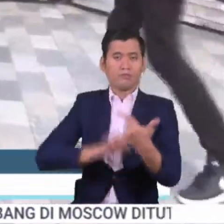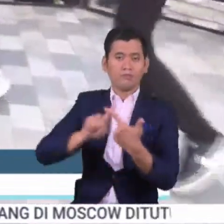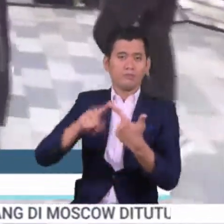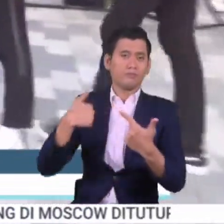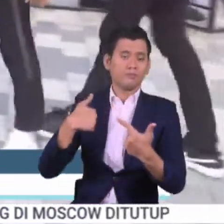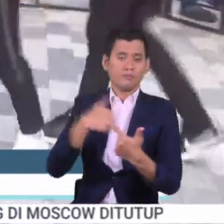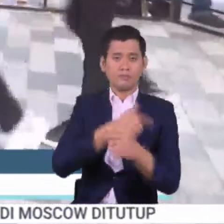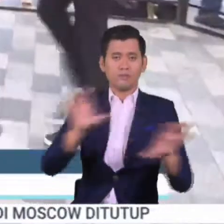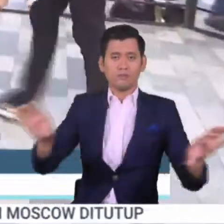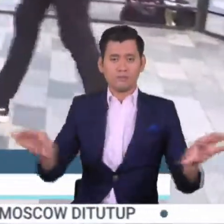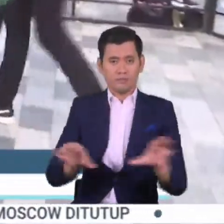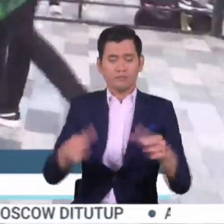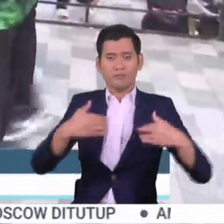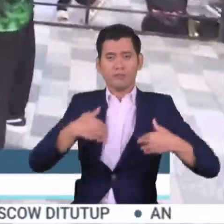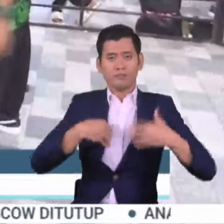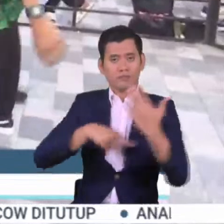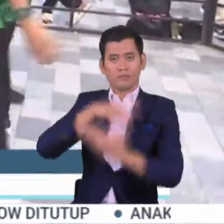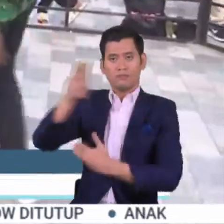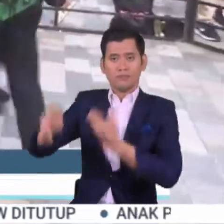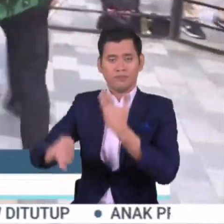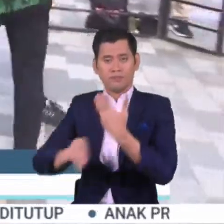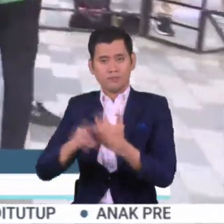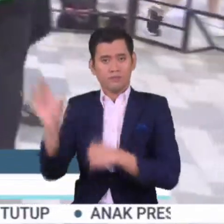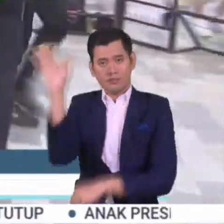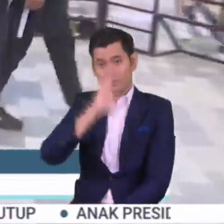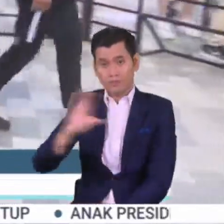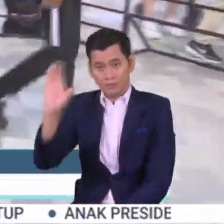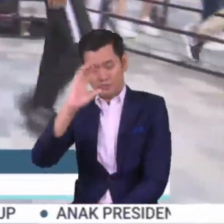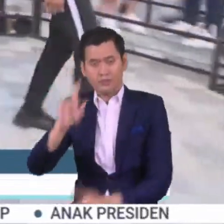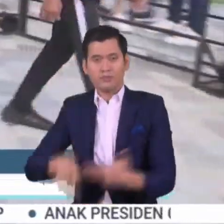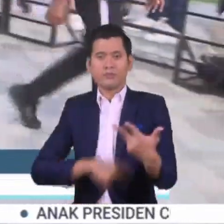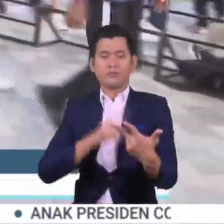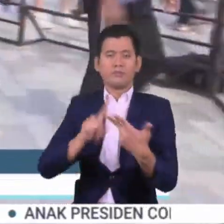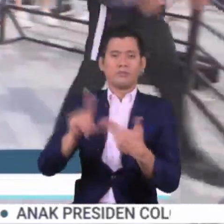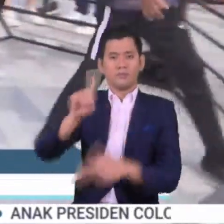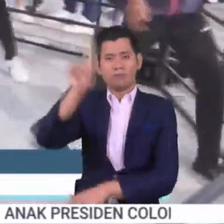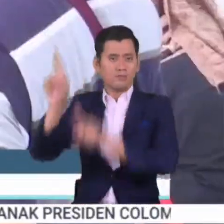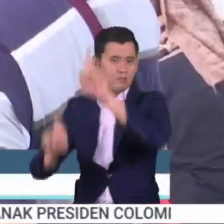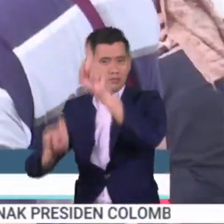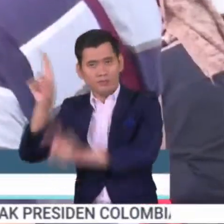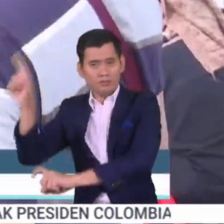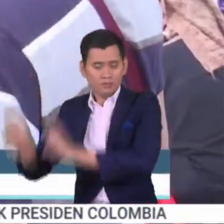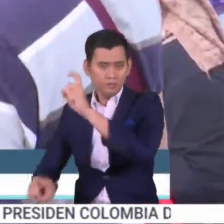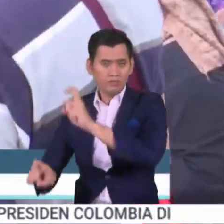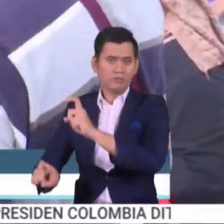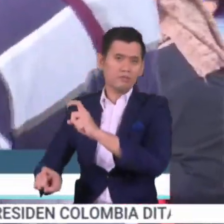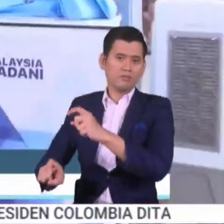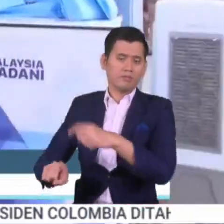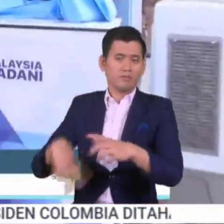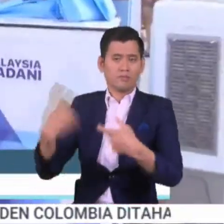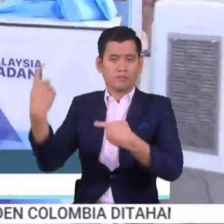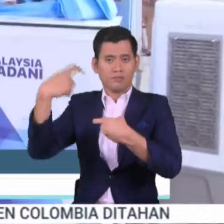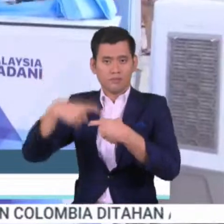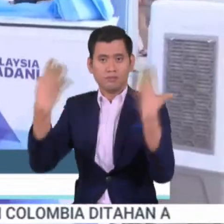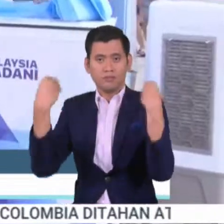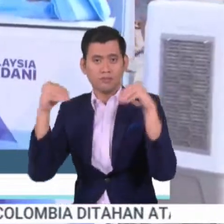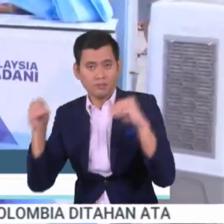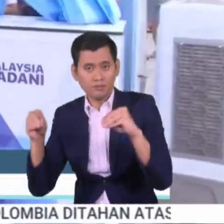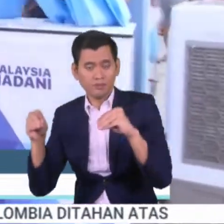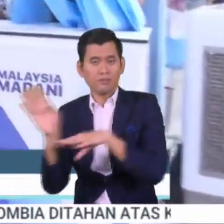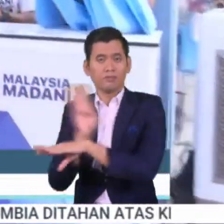apa orang kata mall hunt tu, ada treasure hunt dan ada soalan-soalan berkenaan kepenggunaan. Kita buka reruai pameran, ya, di mana kita